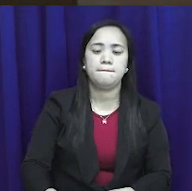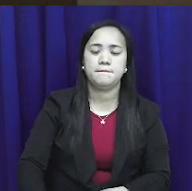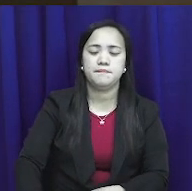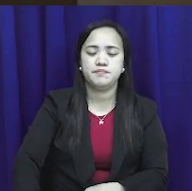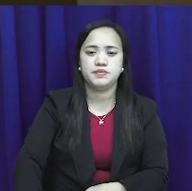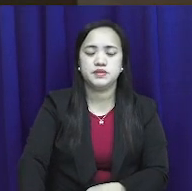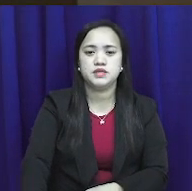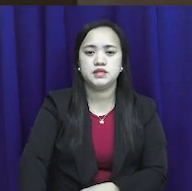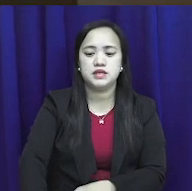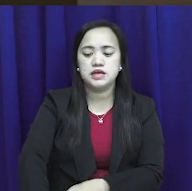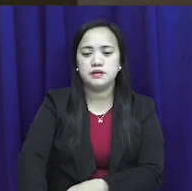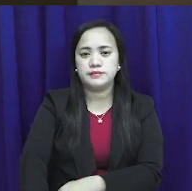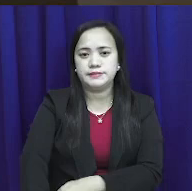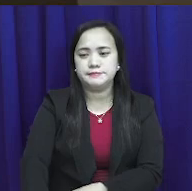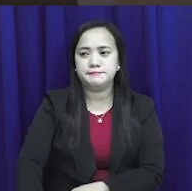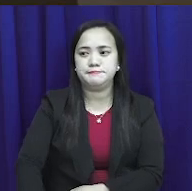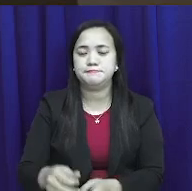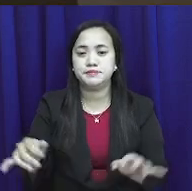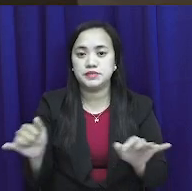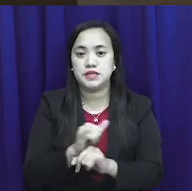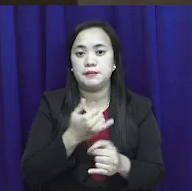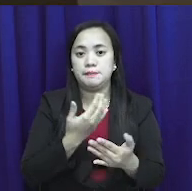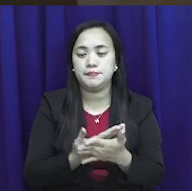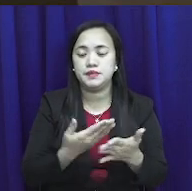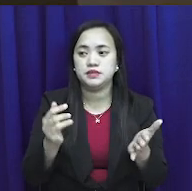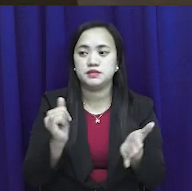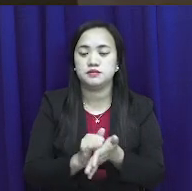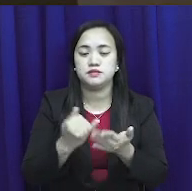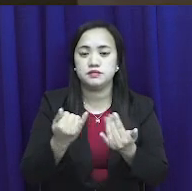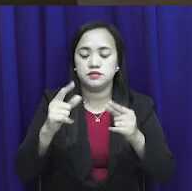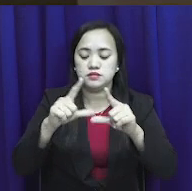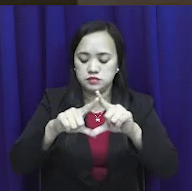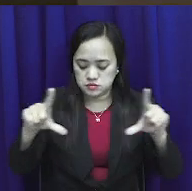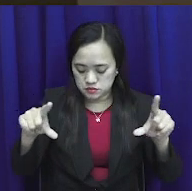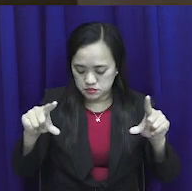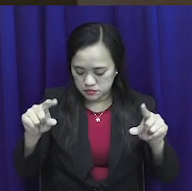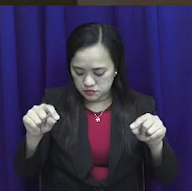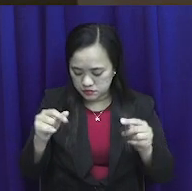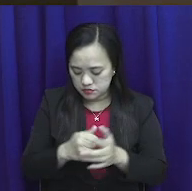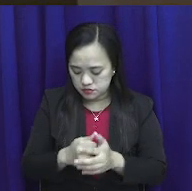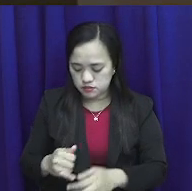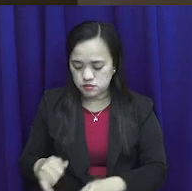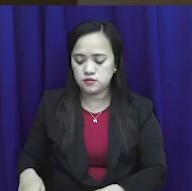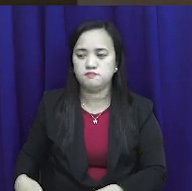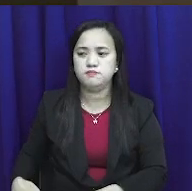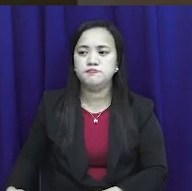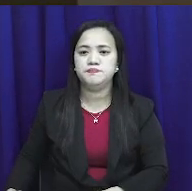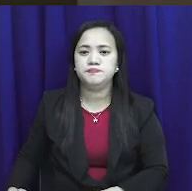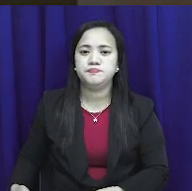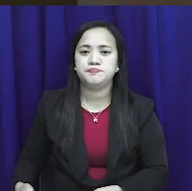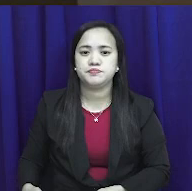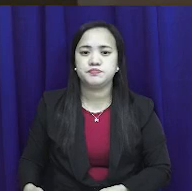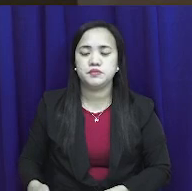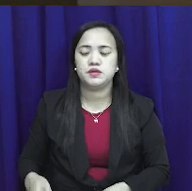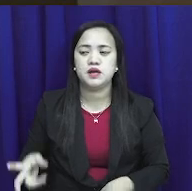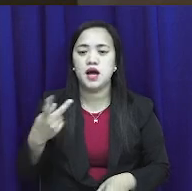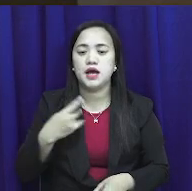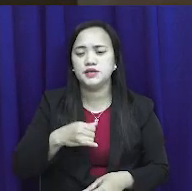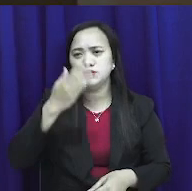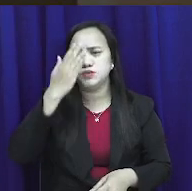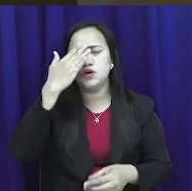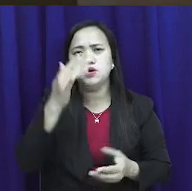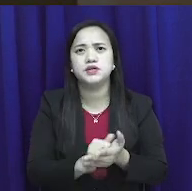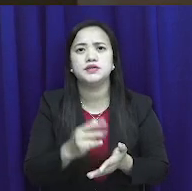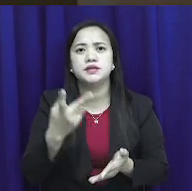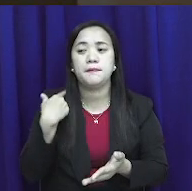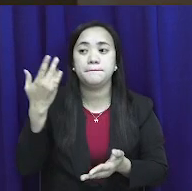ngayon that's it nung anak ko na nasa malayo sa amin Naniniwala ako na may kinalaman yung naging Ministry niya